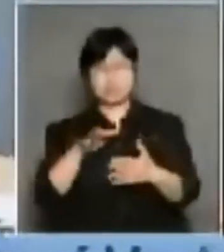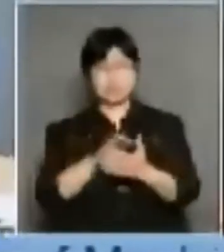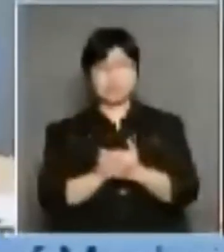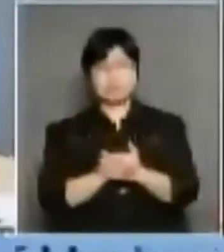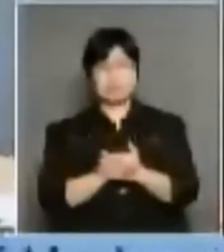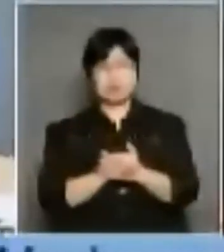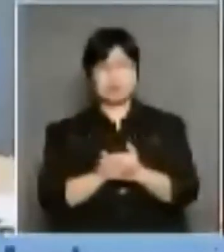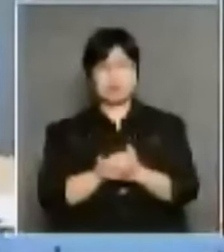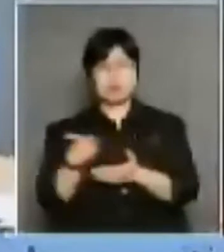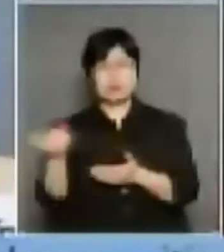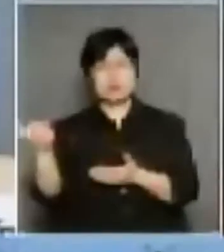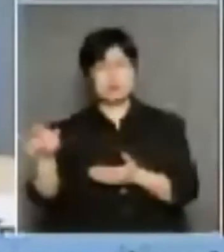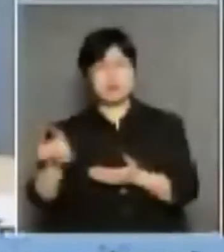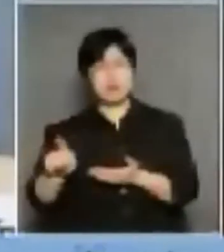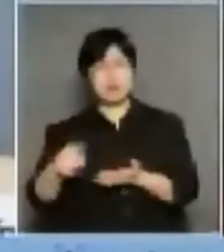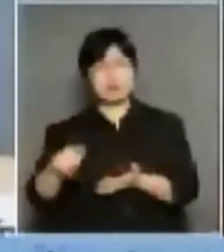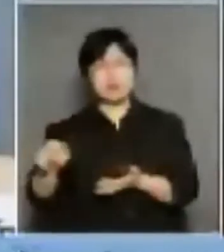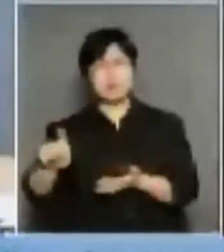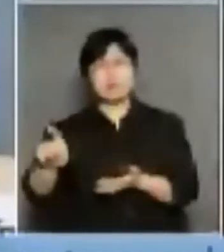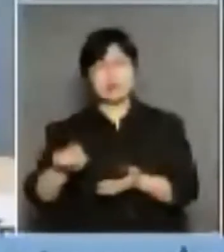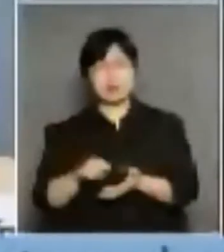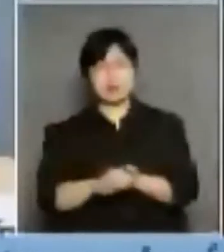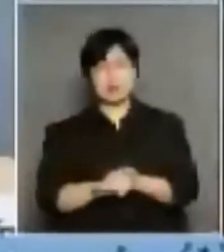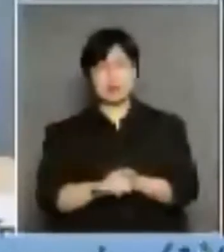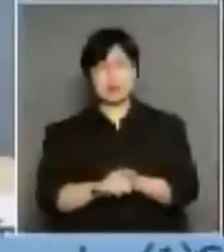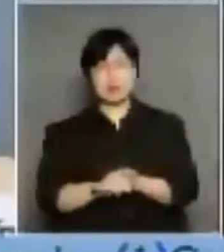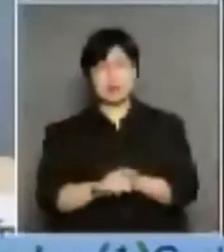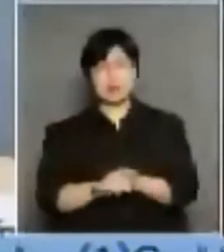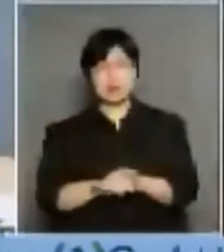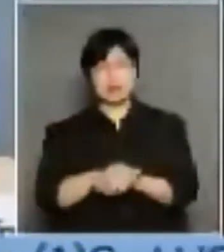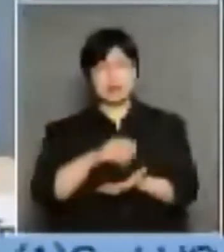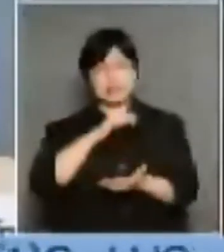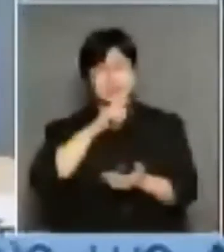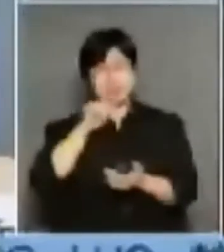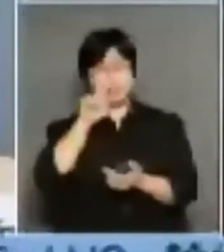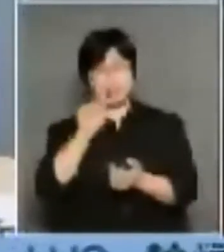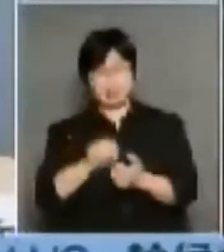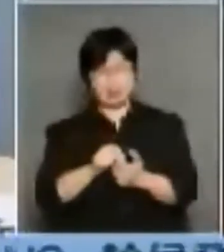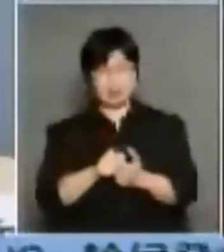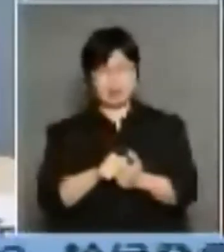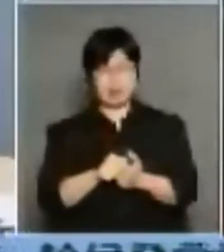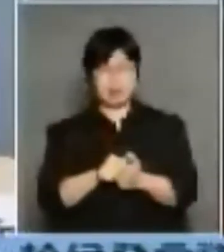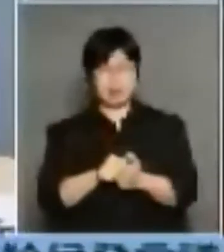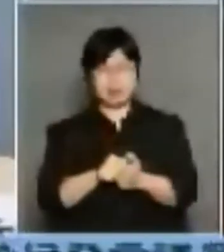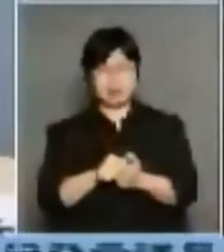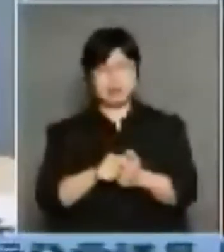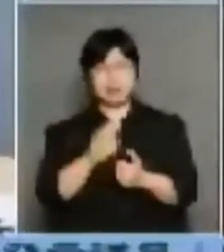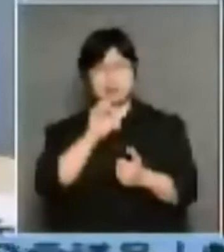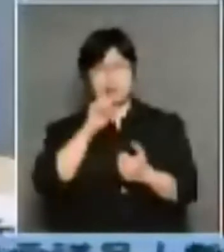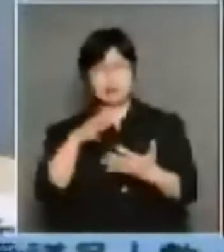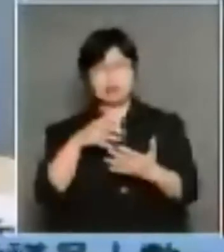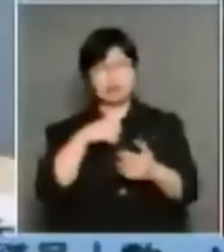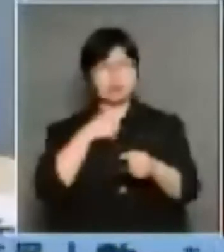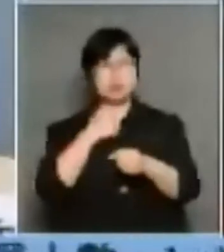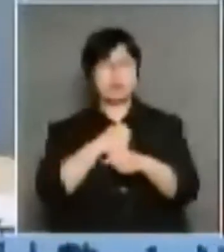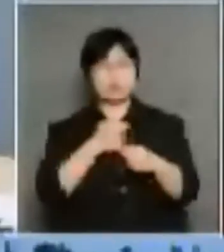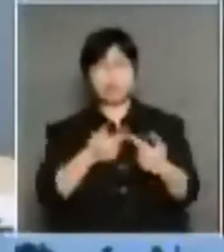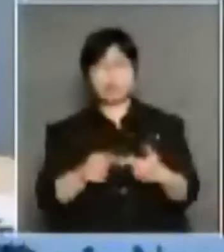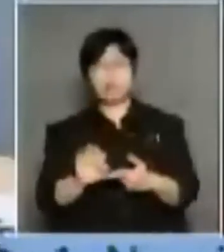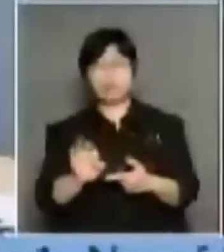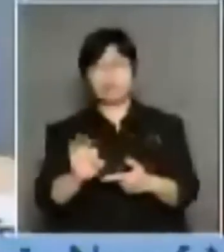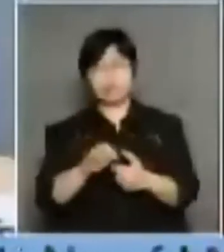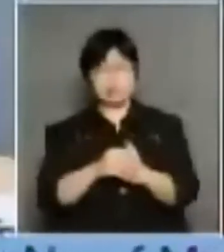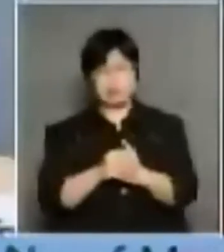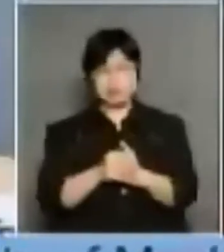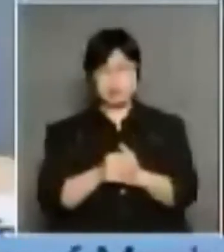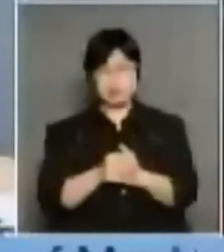現在走了去哪裡？他還不是魏明體說完之後都沒有做過事的，是不